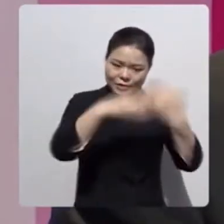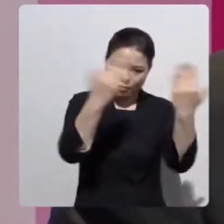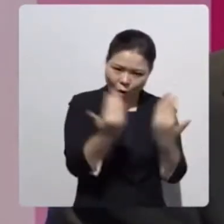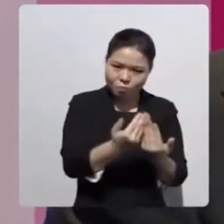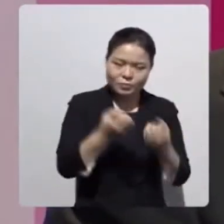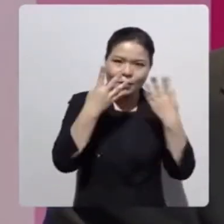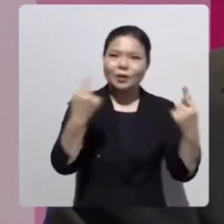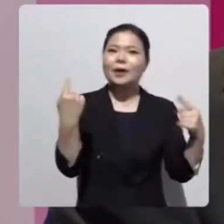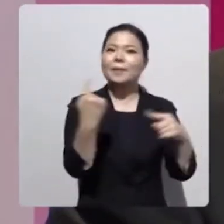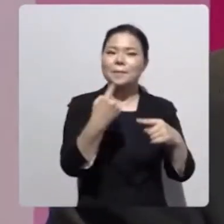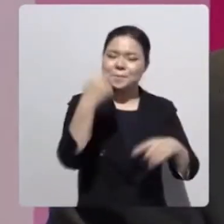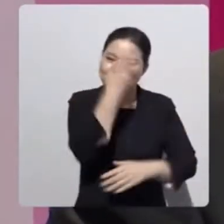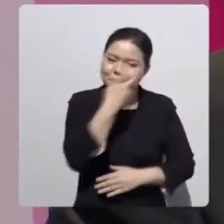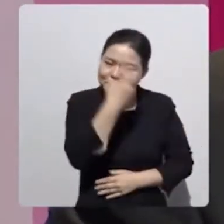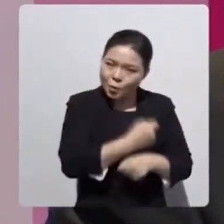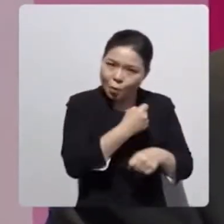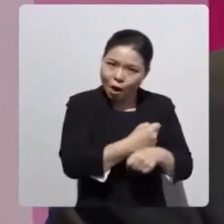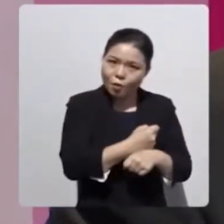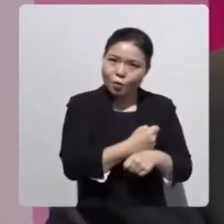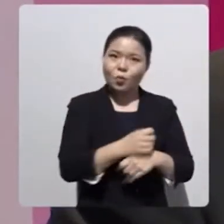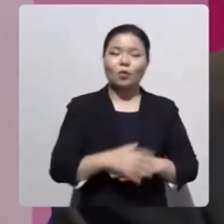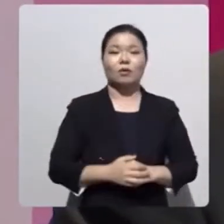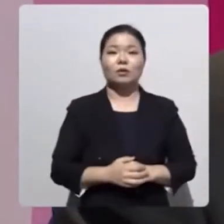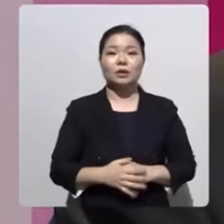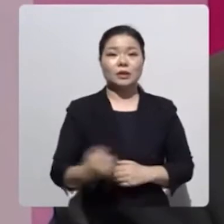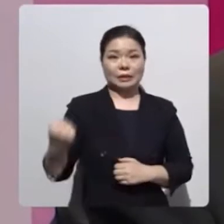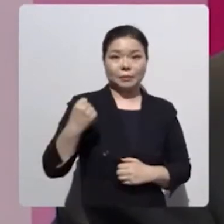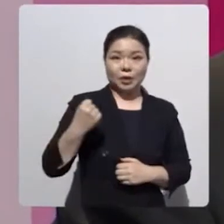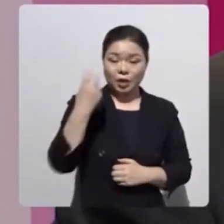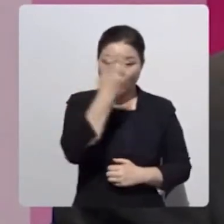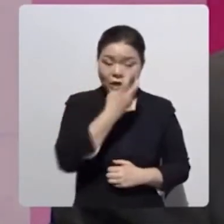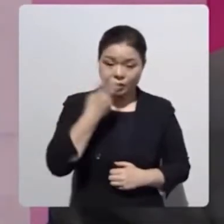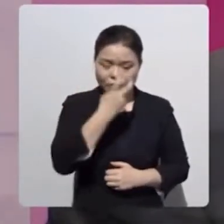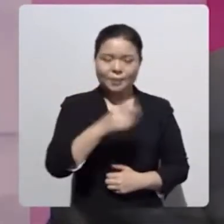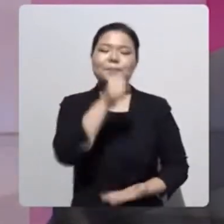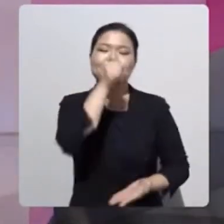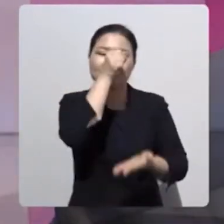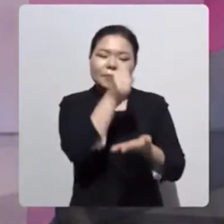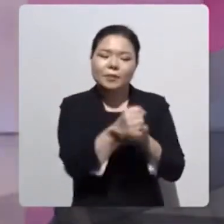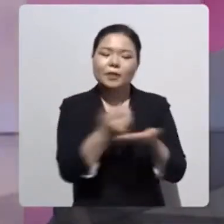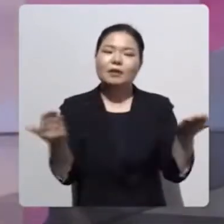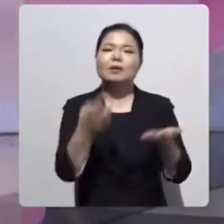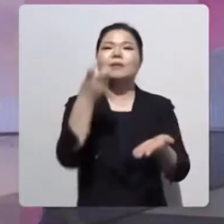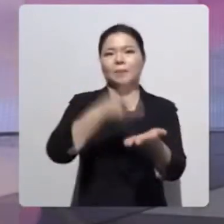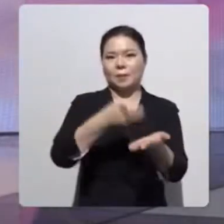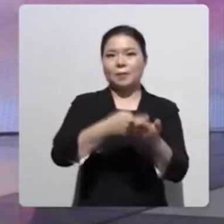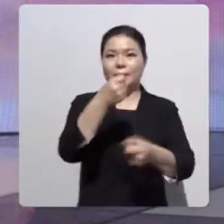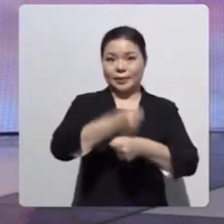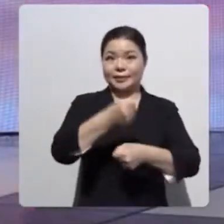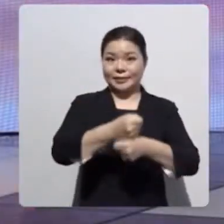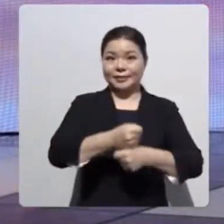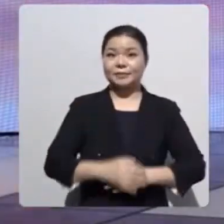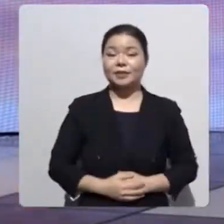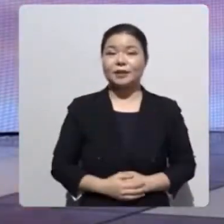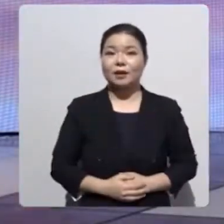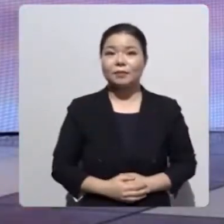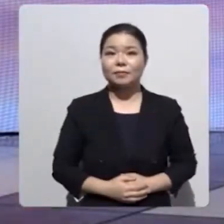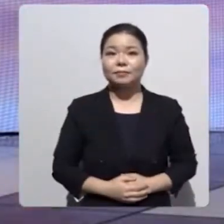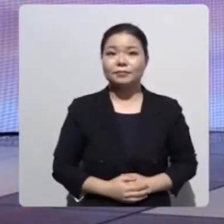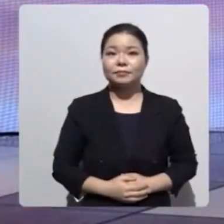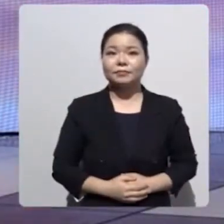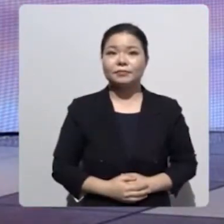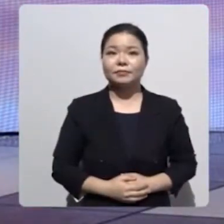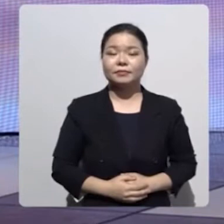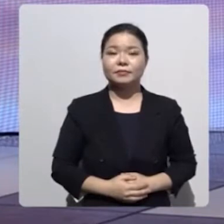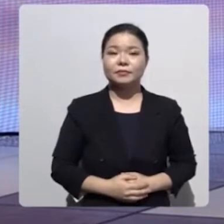재검토하고 탄소 중립을 위한 에너지 정책의 합리적 추진을 제도화하겠습니다. 이